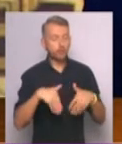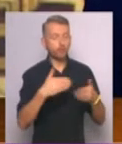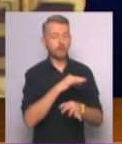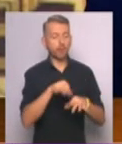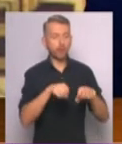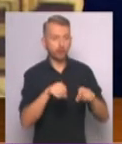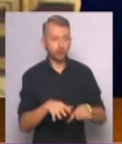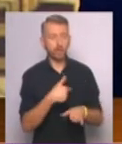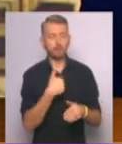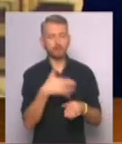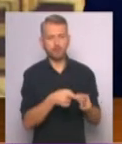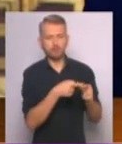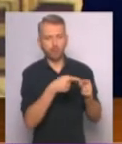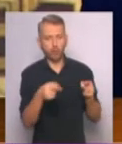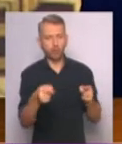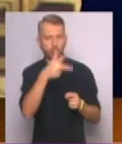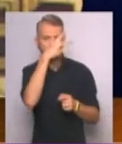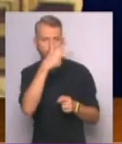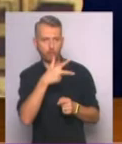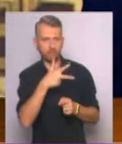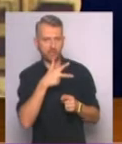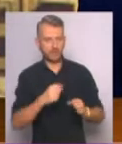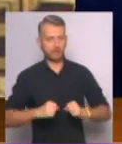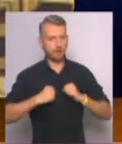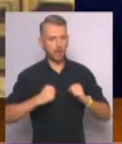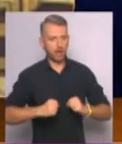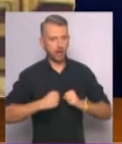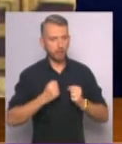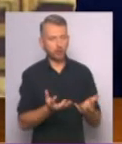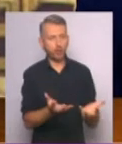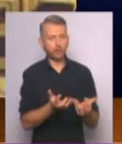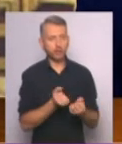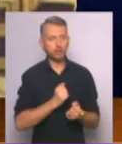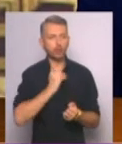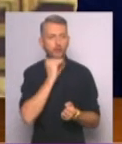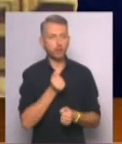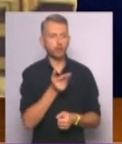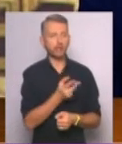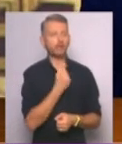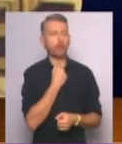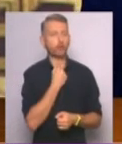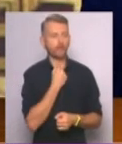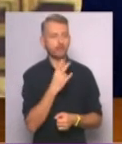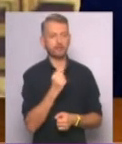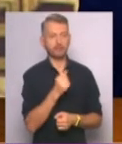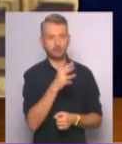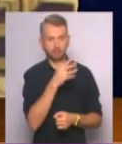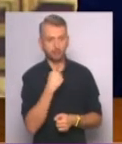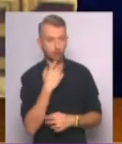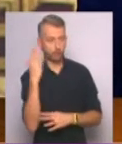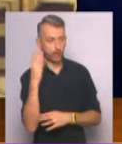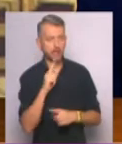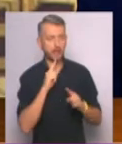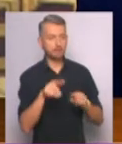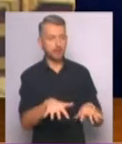рішення, і ми вже протягом 3 місяців намагаємося отримати достатню кількість голосів на голосуванні на пленарному